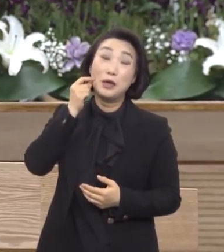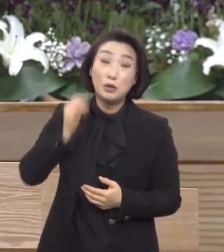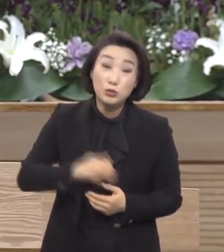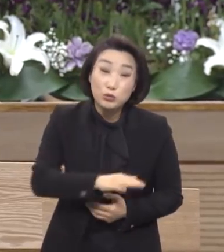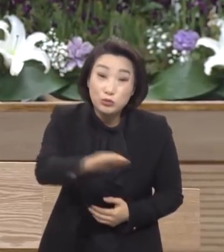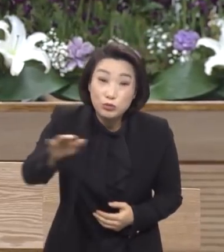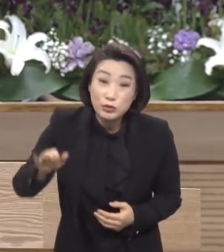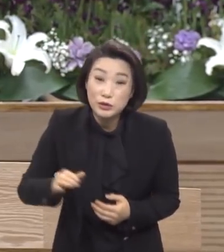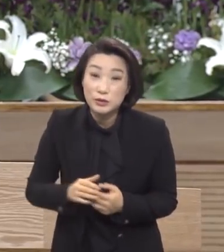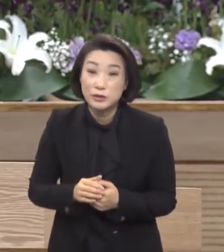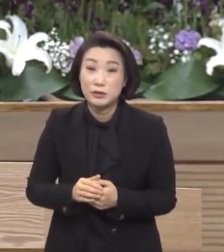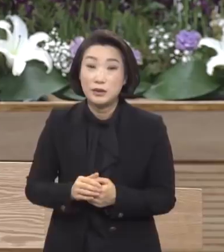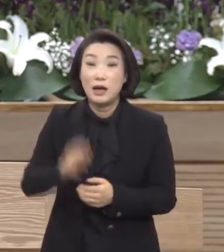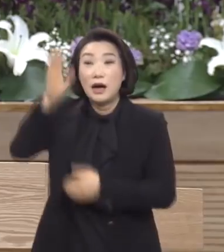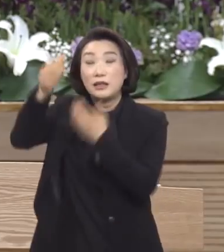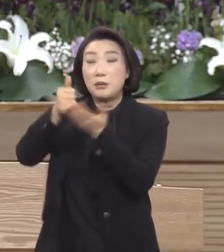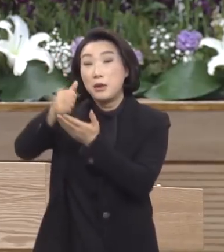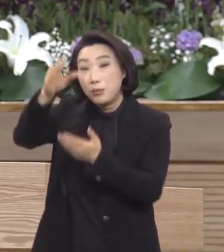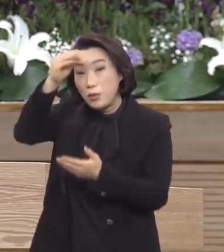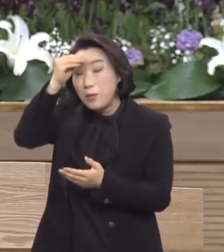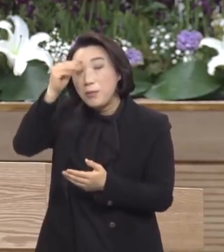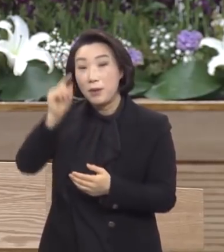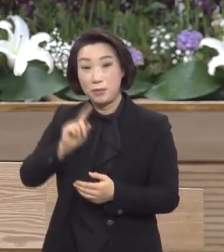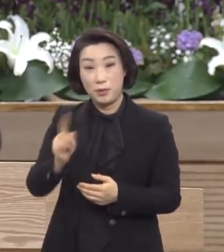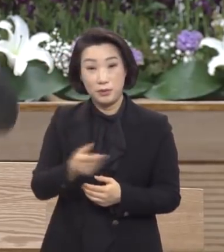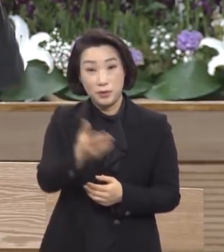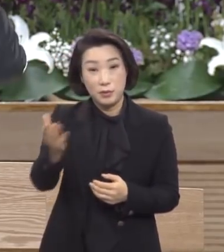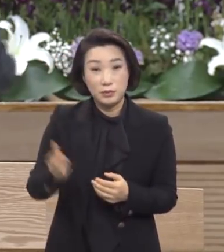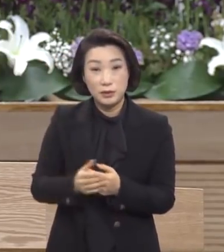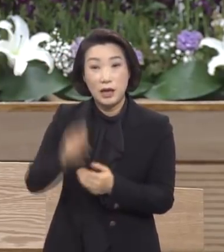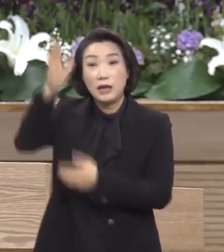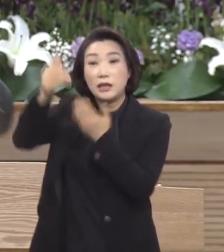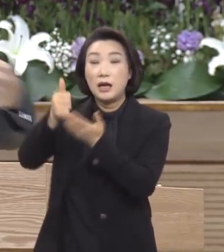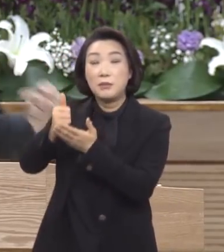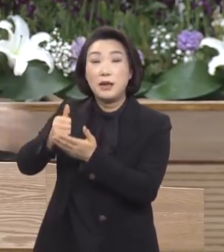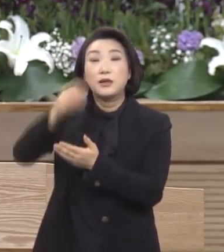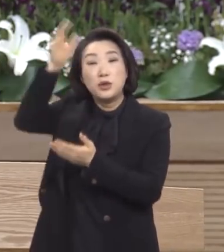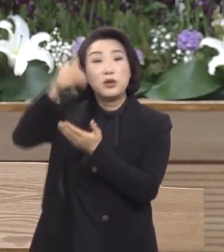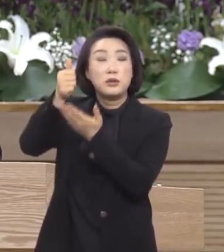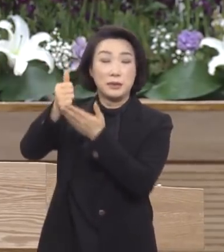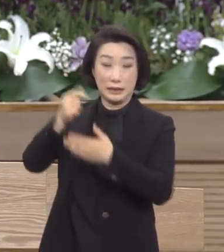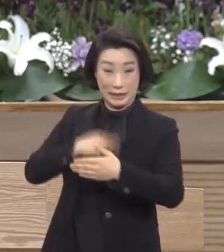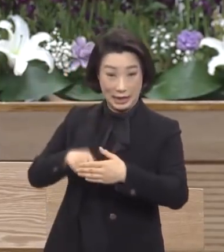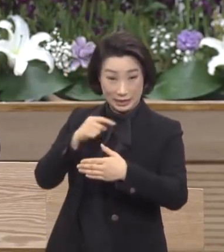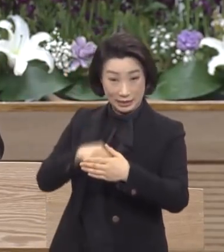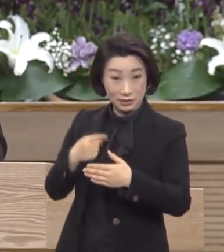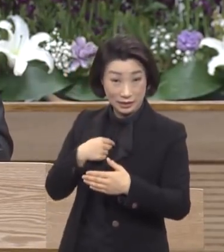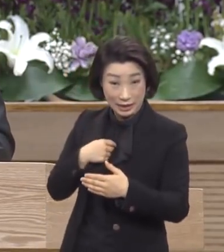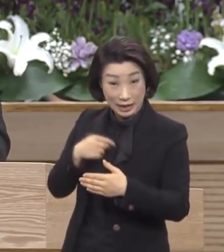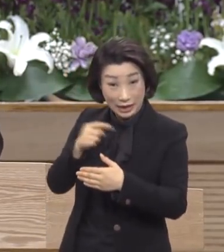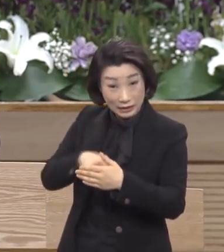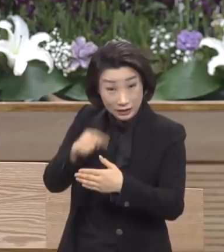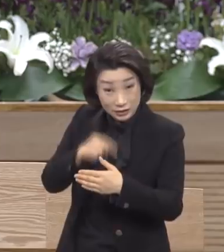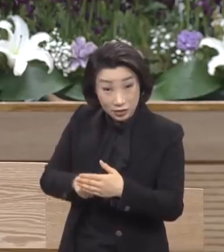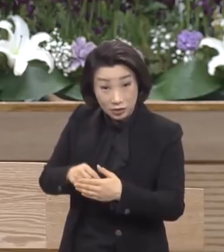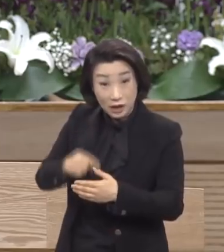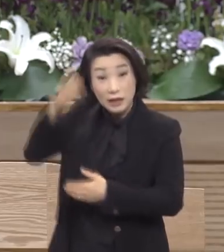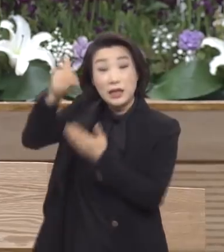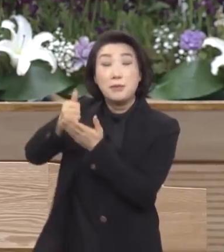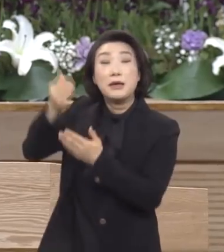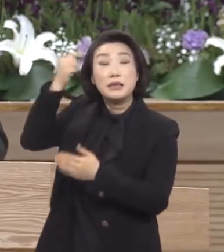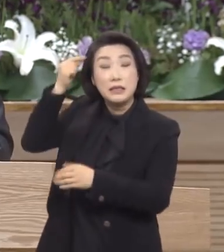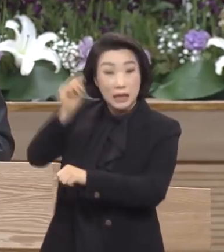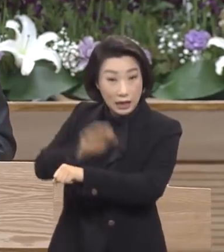우리는 그러므로 하나님을 본받는 것은 하나님의 성령에 대한해서 그의